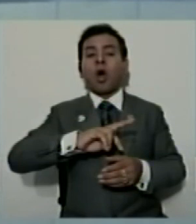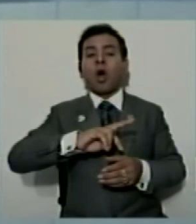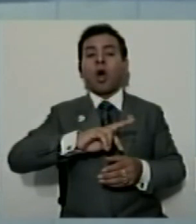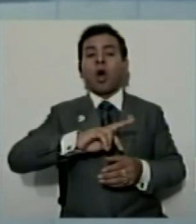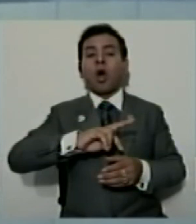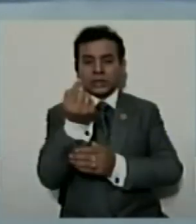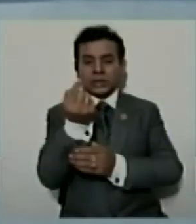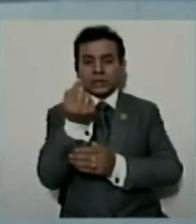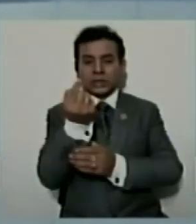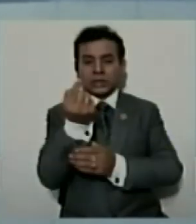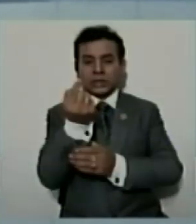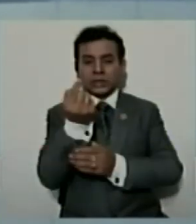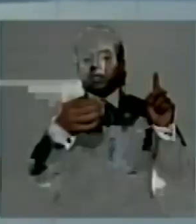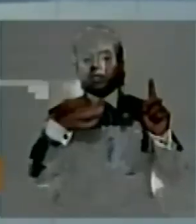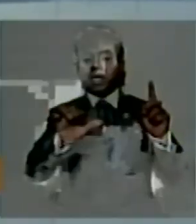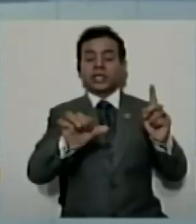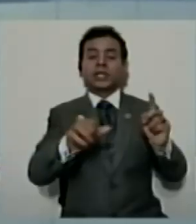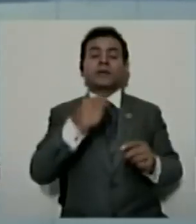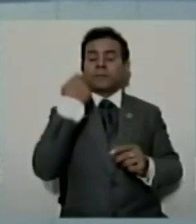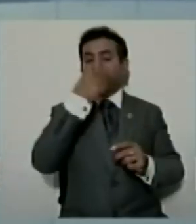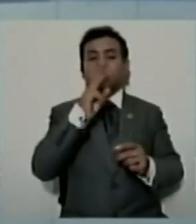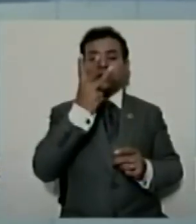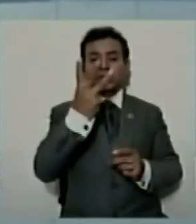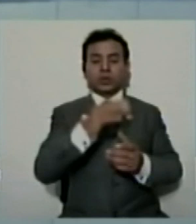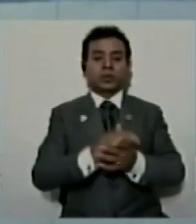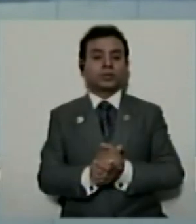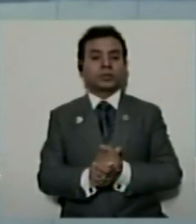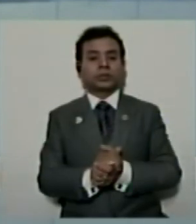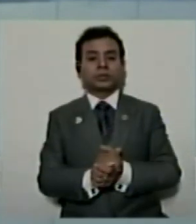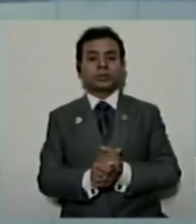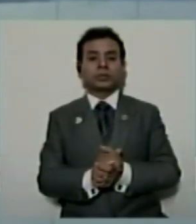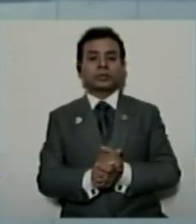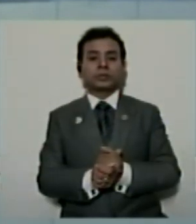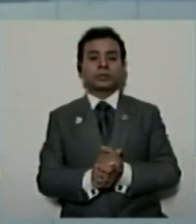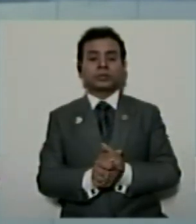50-51 থেকে 60-এর মধ্যে 3 জন। আমরা 24 ঘন্টায় নমুনা সংগৃহীত হয়েছিল